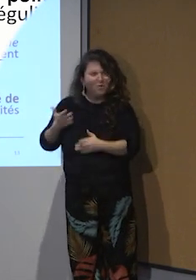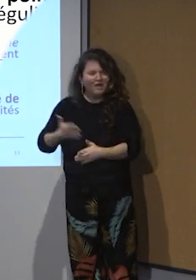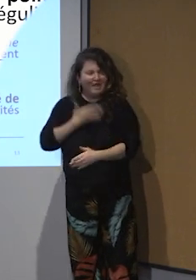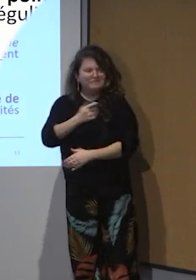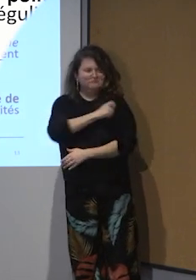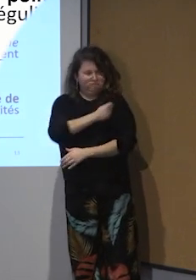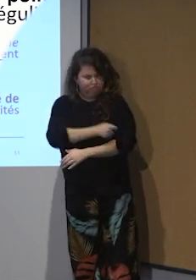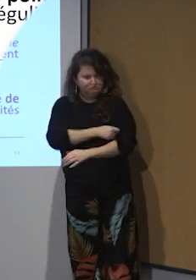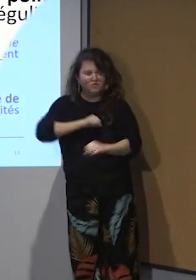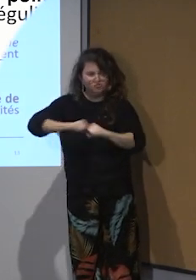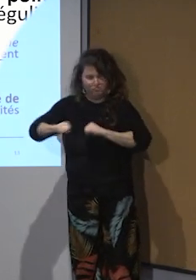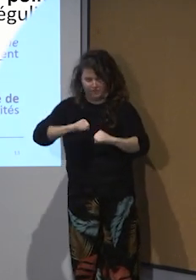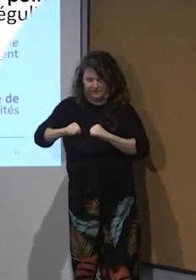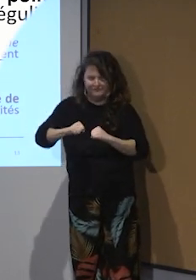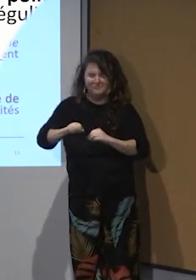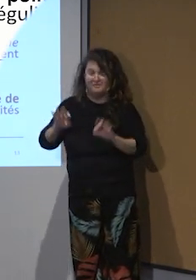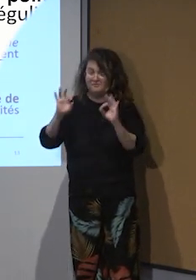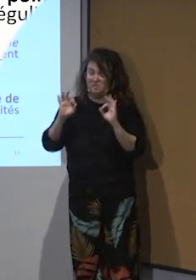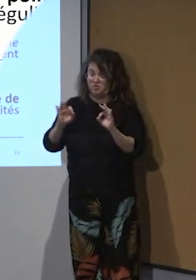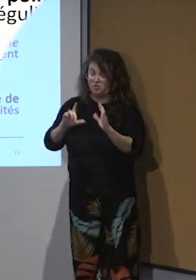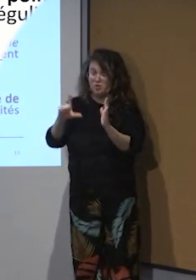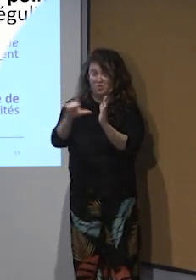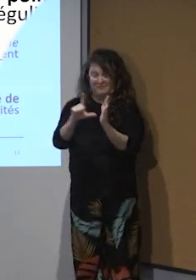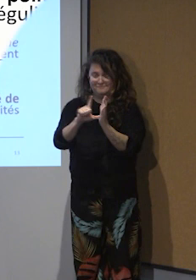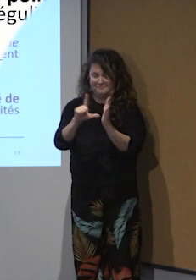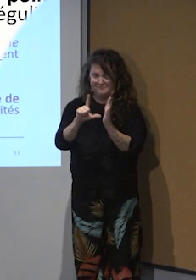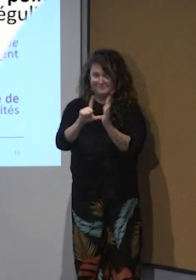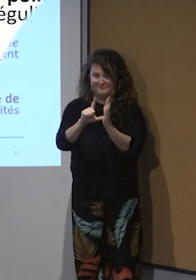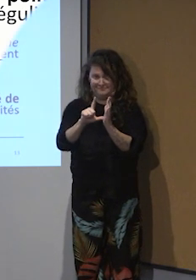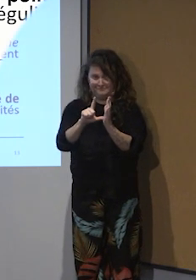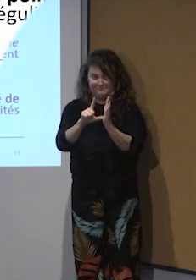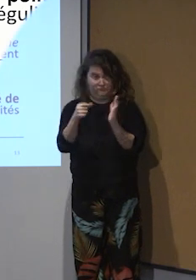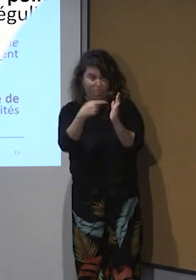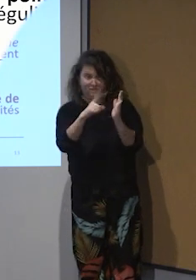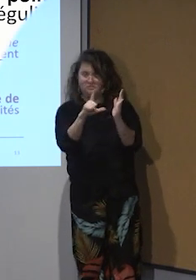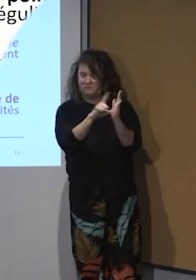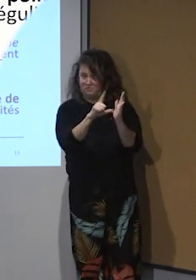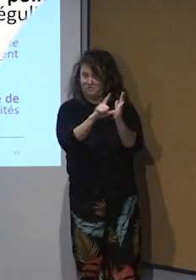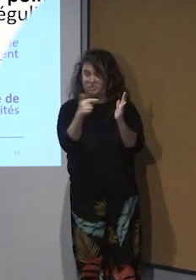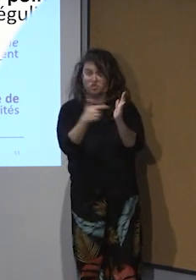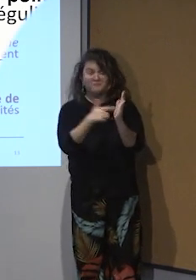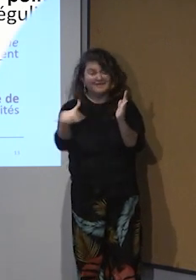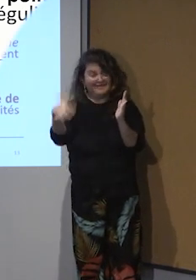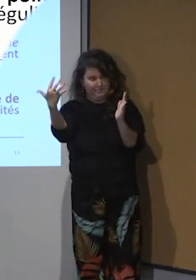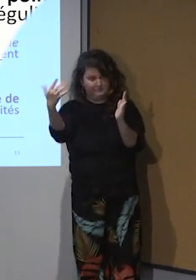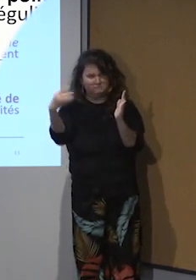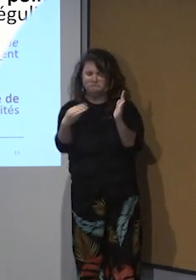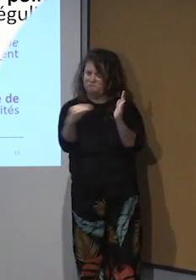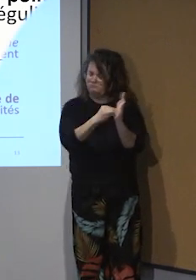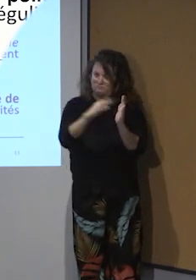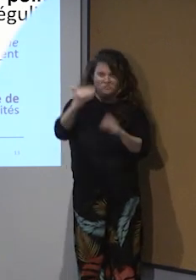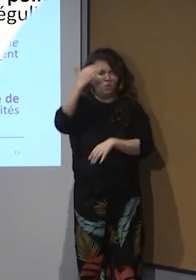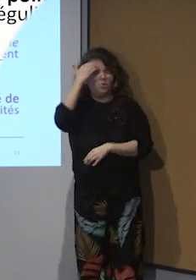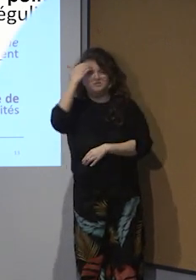Mais c'est surtout la publication de la loi sur les objectifs de la politique de santé de 2015 qui reconnaît la contribution d'une